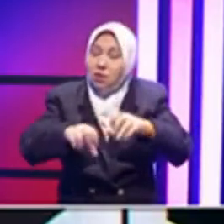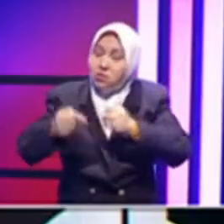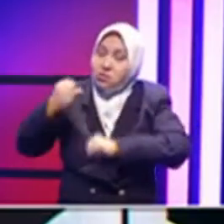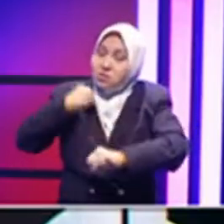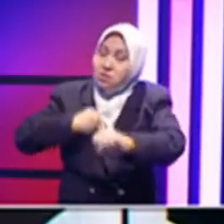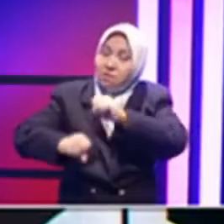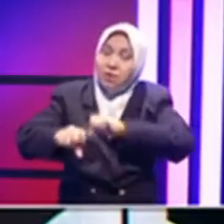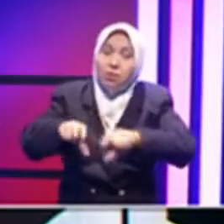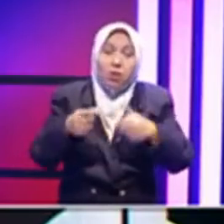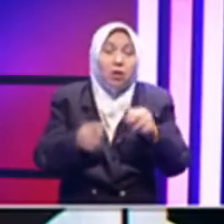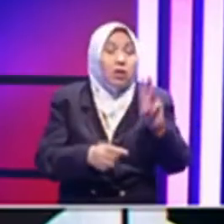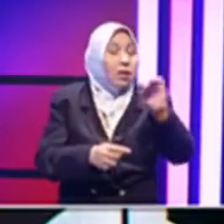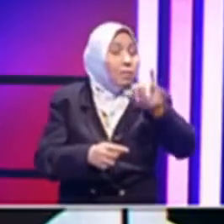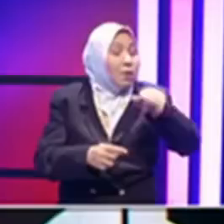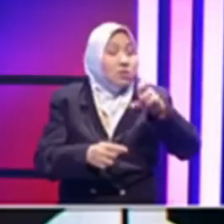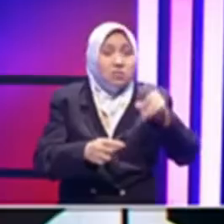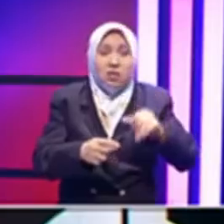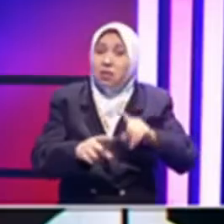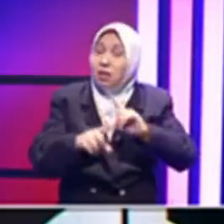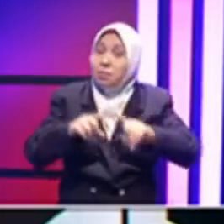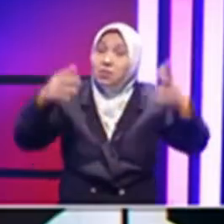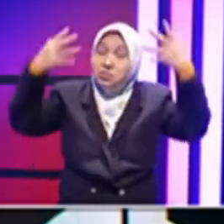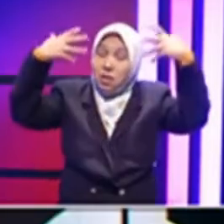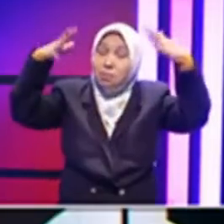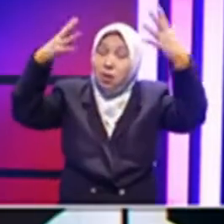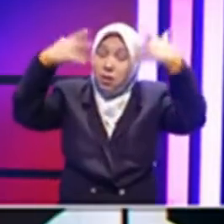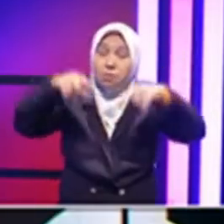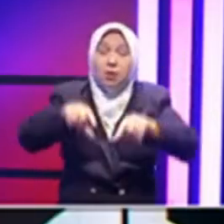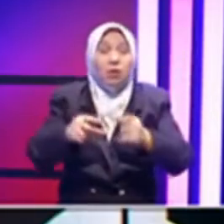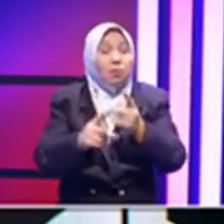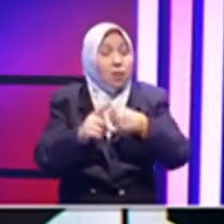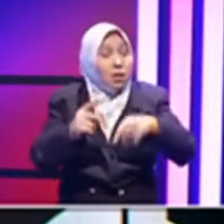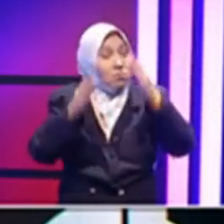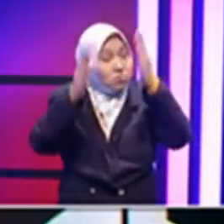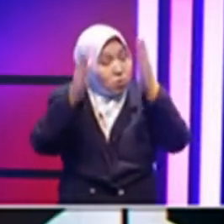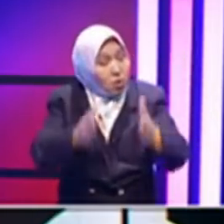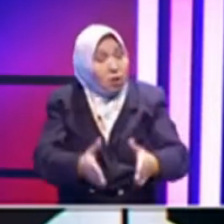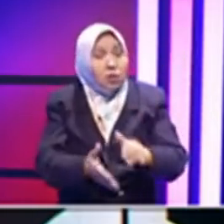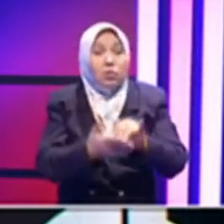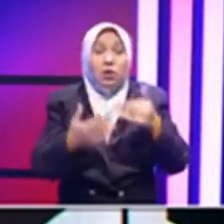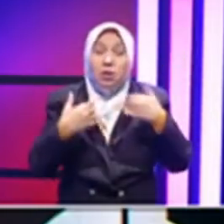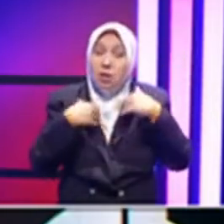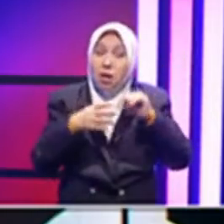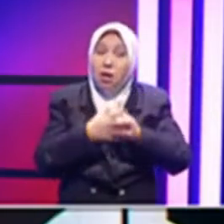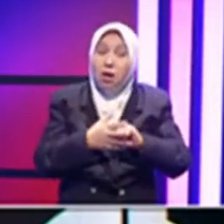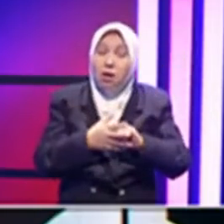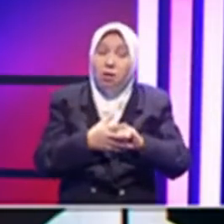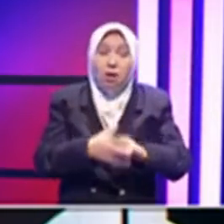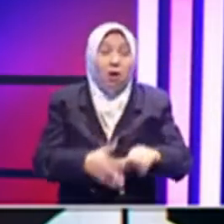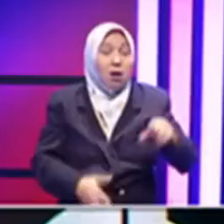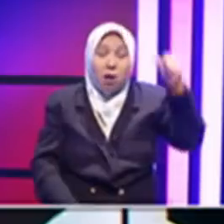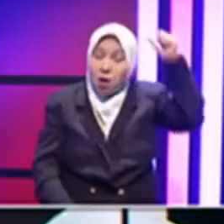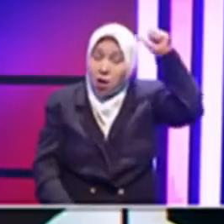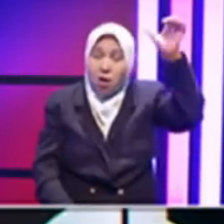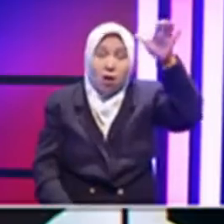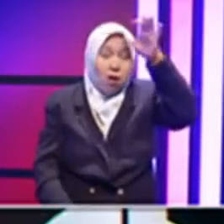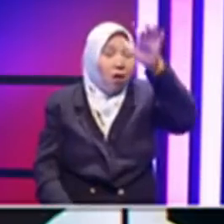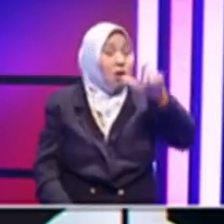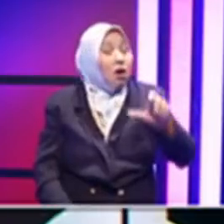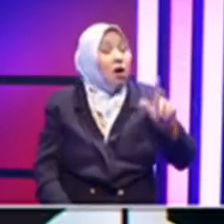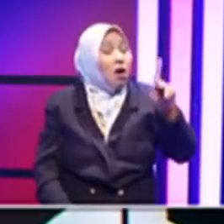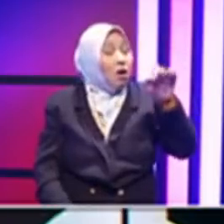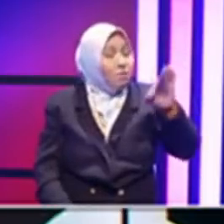majid. Tetapi sehebat-hebat Quran, apabila seseorang itu berada dalam keadaan kafir. Kafir itu maksudnya apa? Orang